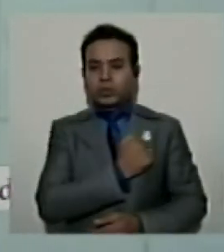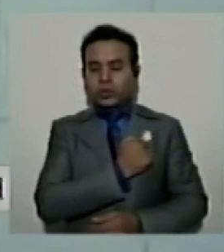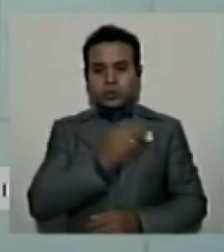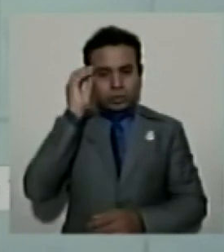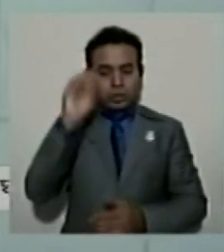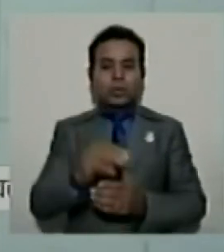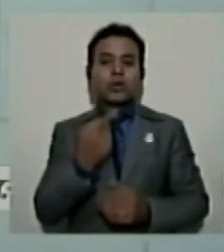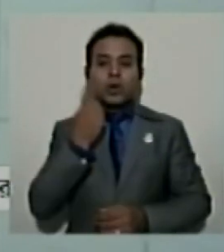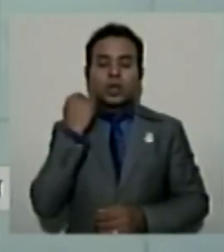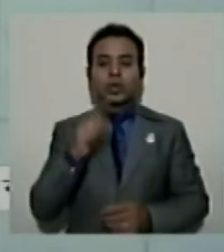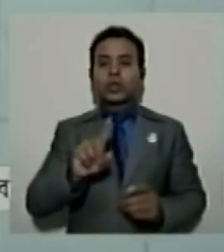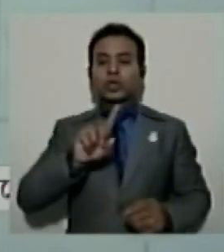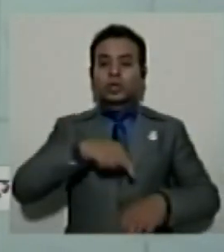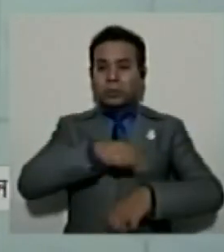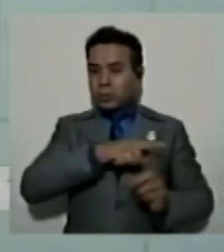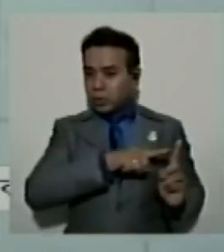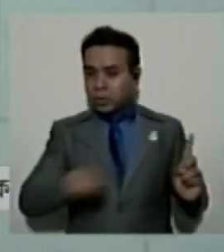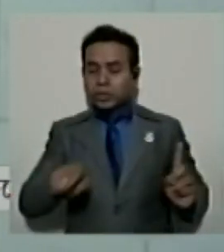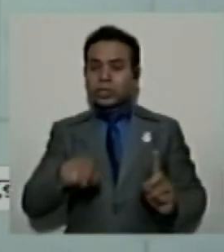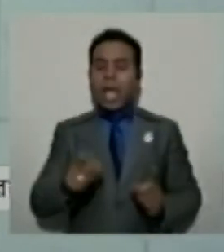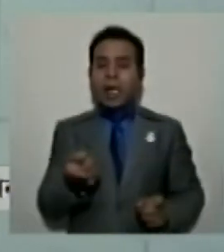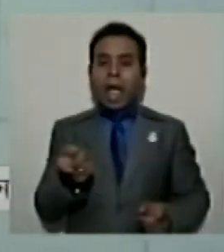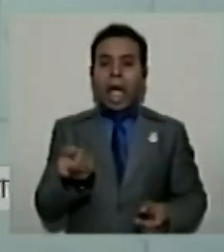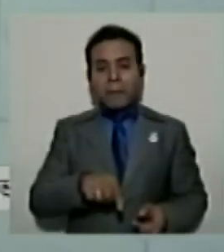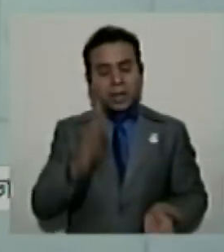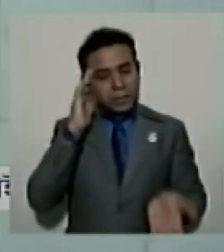পর্যন্ত আমাদের মৃত্যু 101 জন।